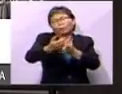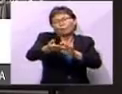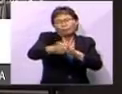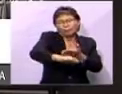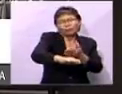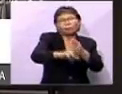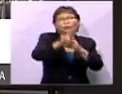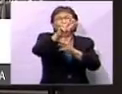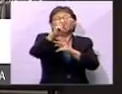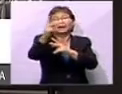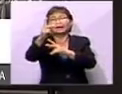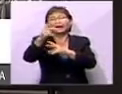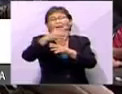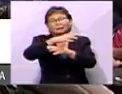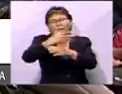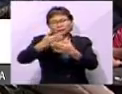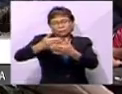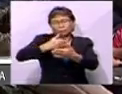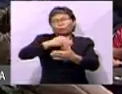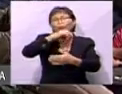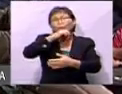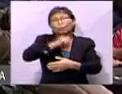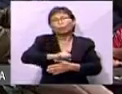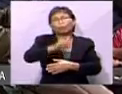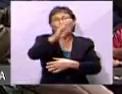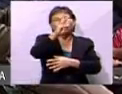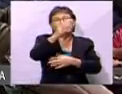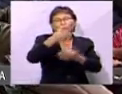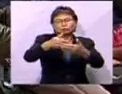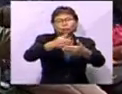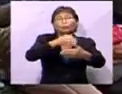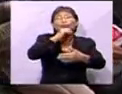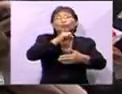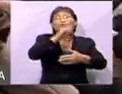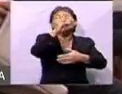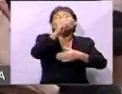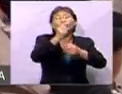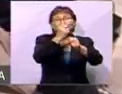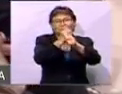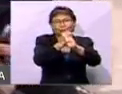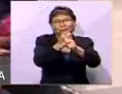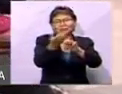berjumlah RM2,000 sebelum berumur 60 tahun.